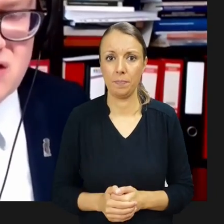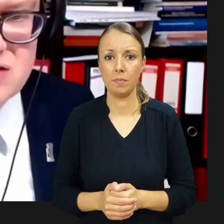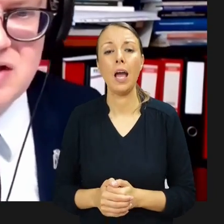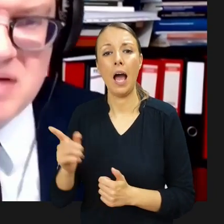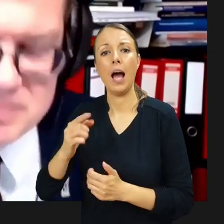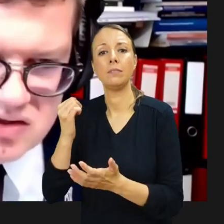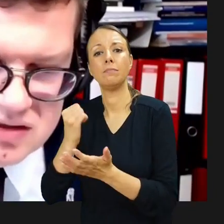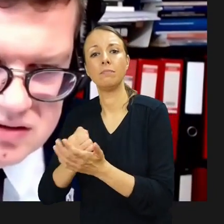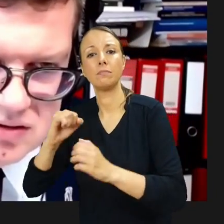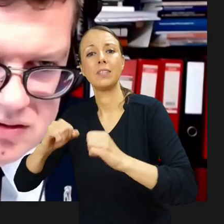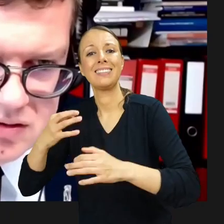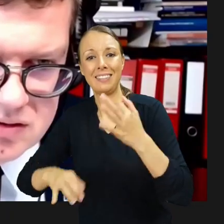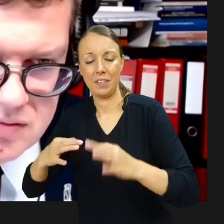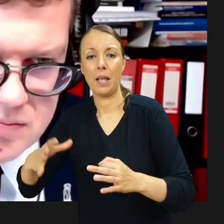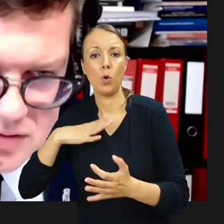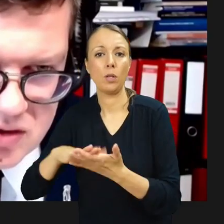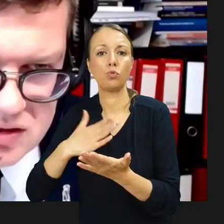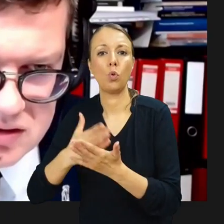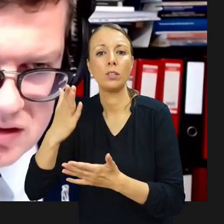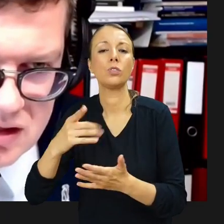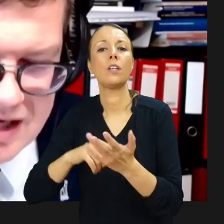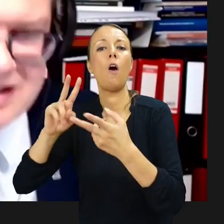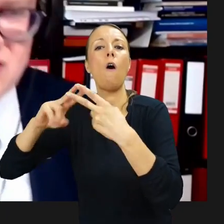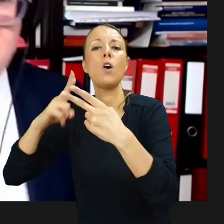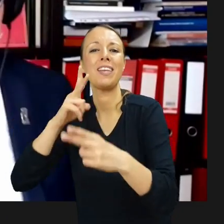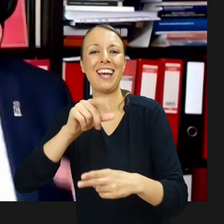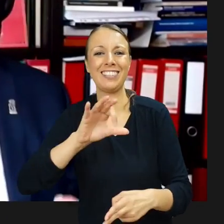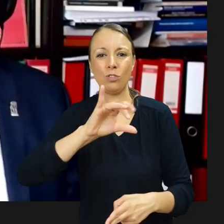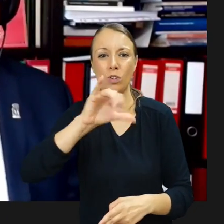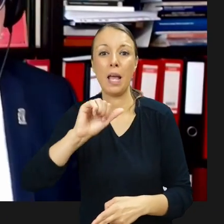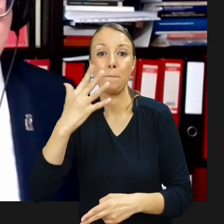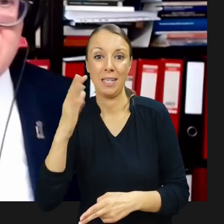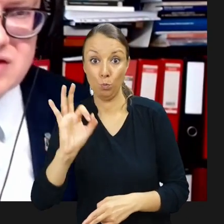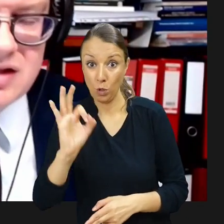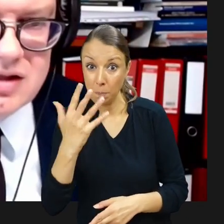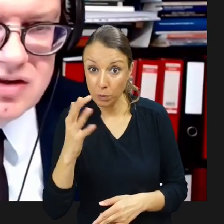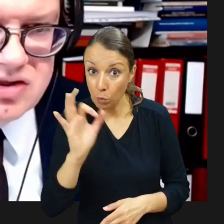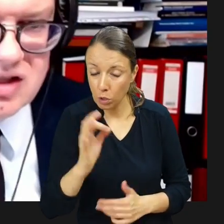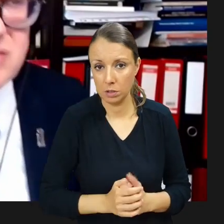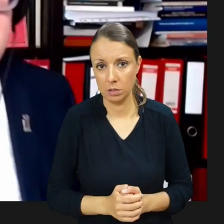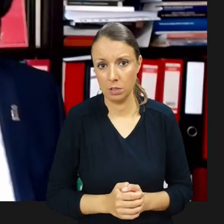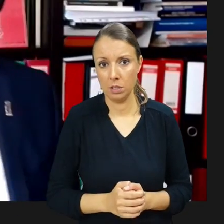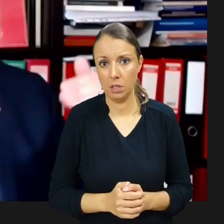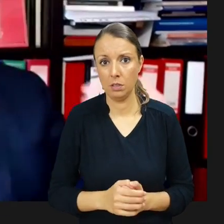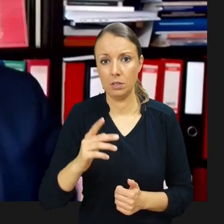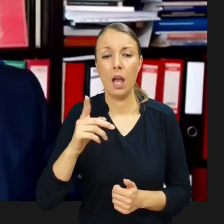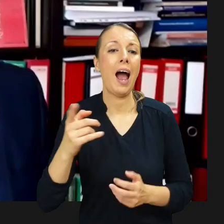orzeczeń kasatoryjnych to jest na przykład 5%. 5%. A tak to wszystkie inne orzeczenia